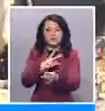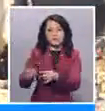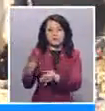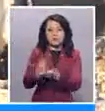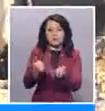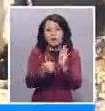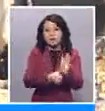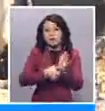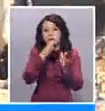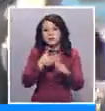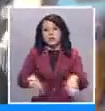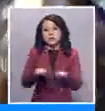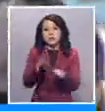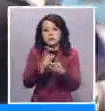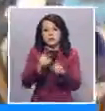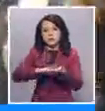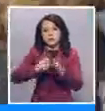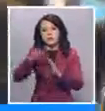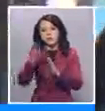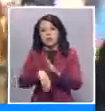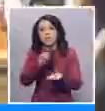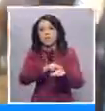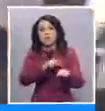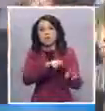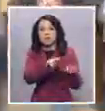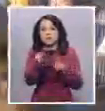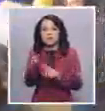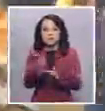сағатқа жабылған. Соңғы хабарға қарағанда жағдай полиция бақылауында.